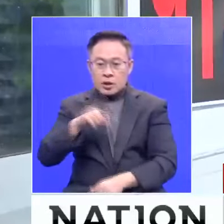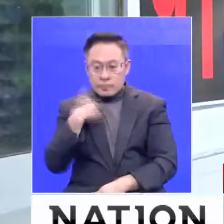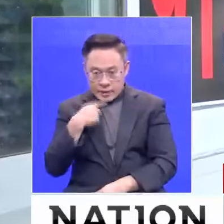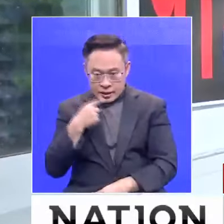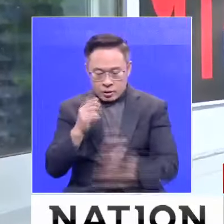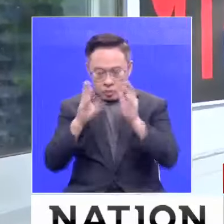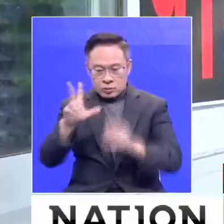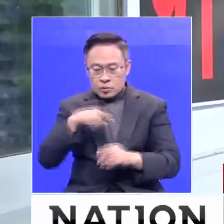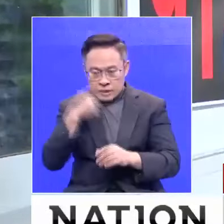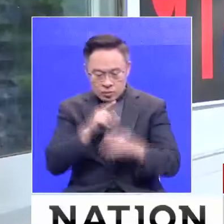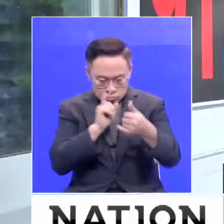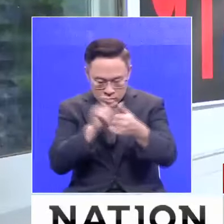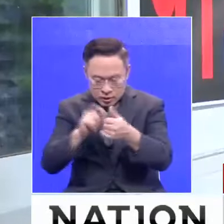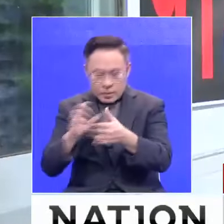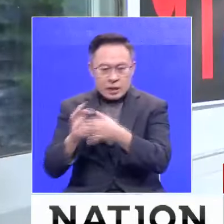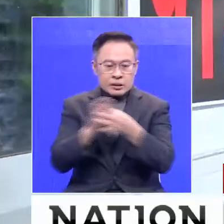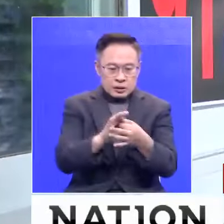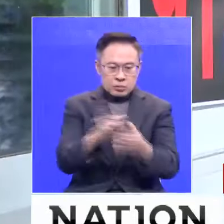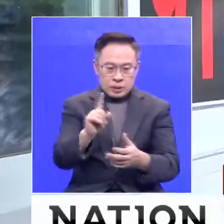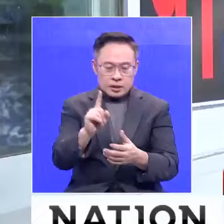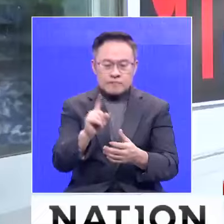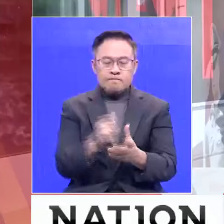งินนั้นเป็นใครอย่างไรและมีส่วนเกี่ยวข้องอย่างไรบ้างค่ะ